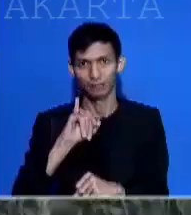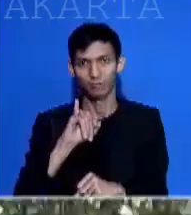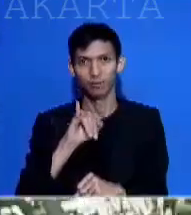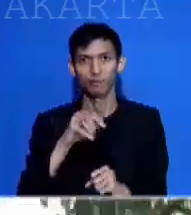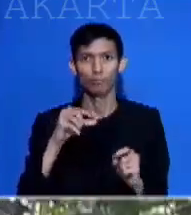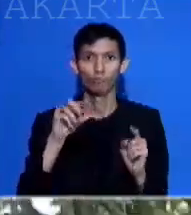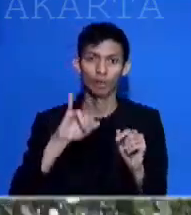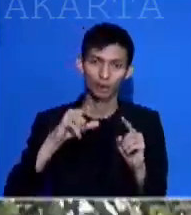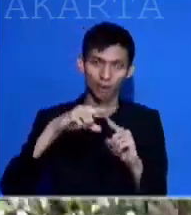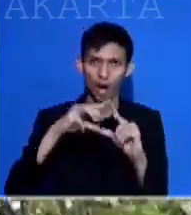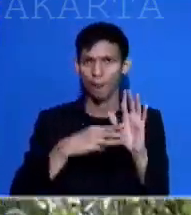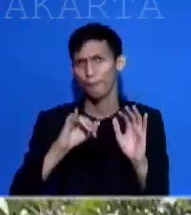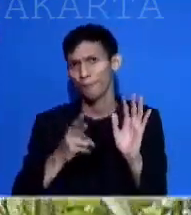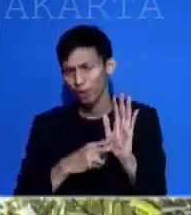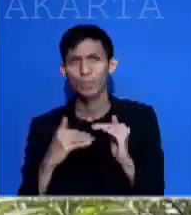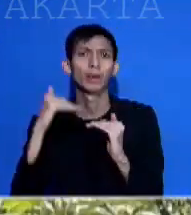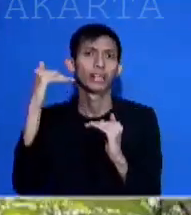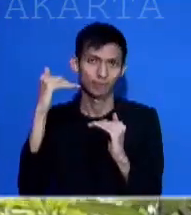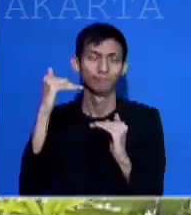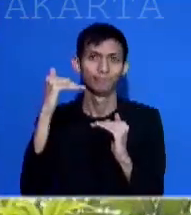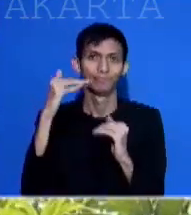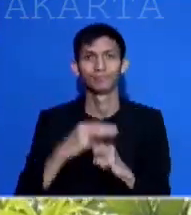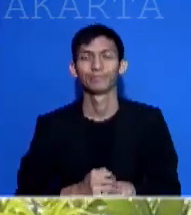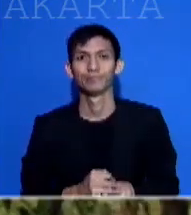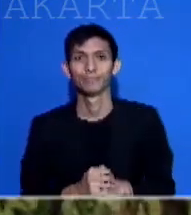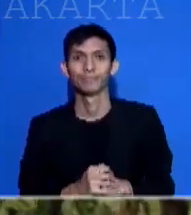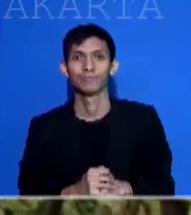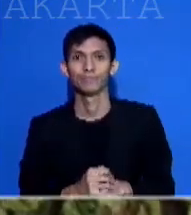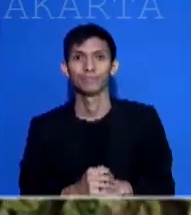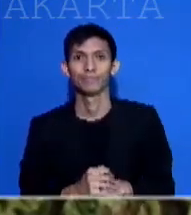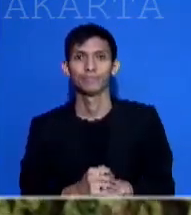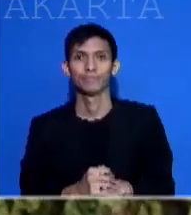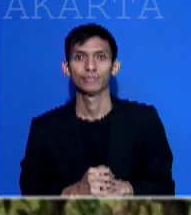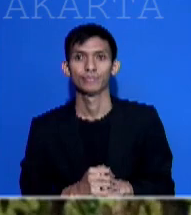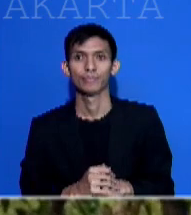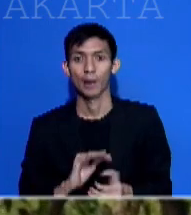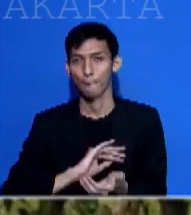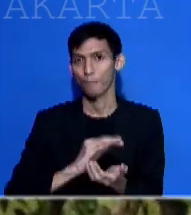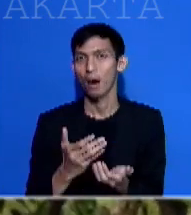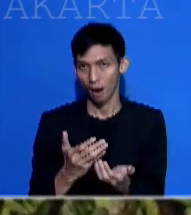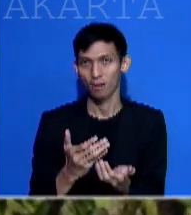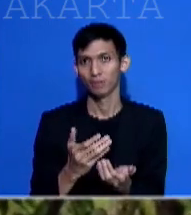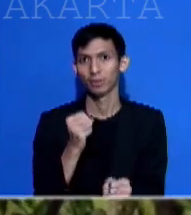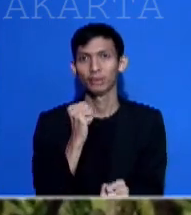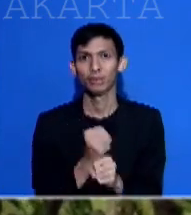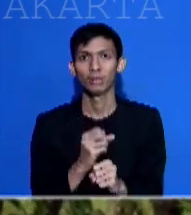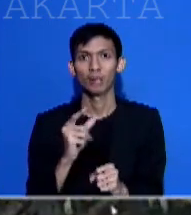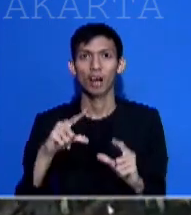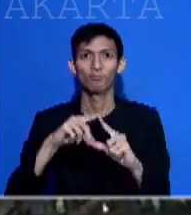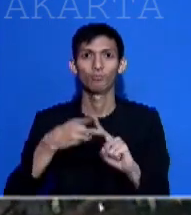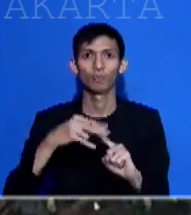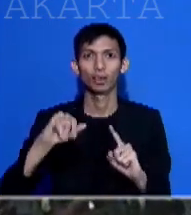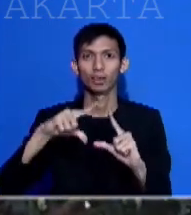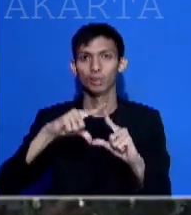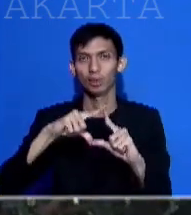legi. Woh pelem dipun pilih kangge nyekapi kebetan gizi keluarga. Pelem Grifta Merah mujudaken salah setunggaling varian